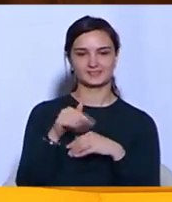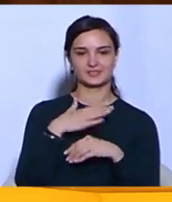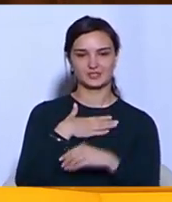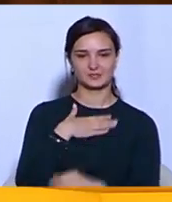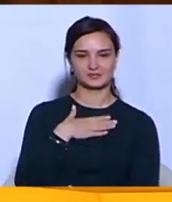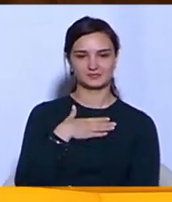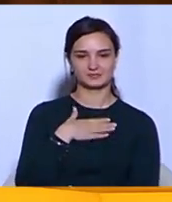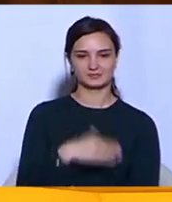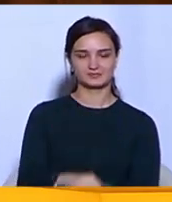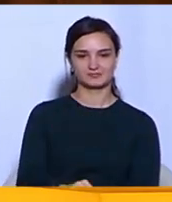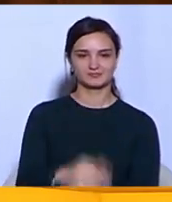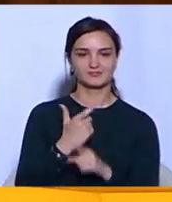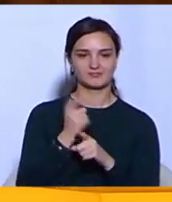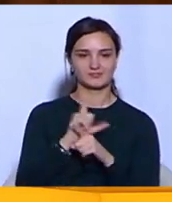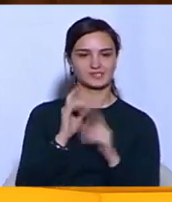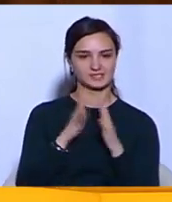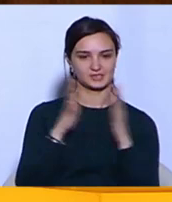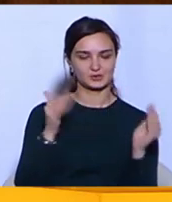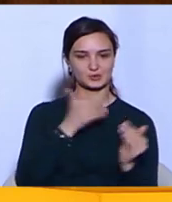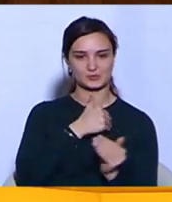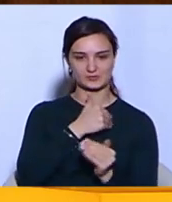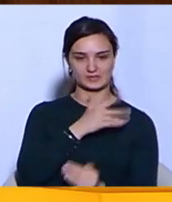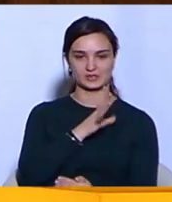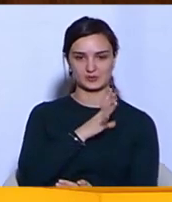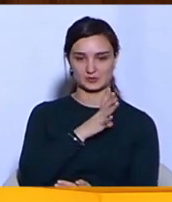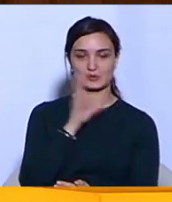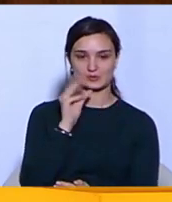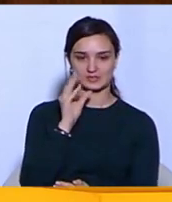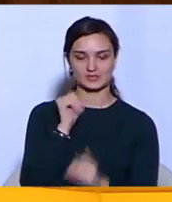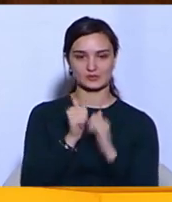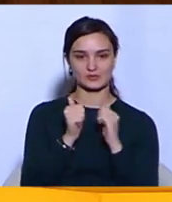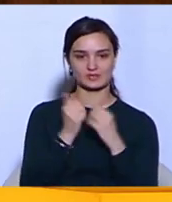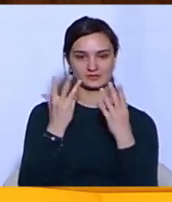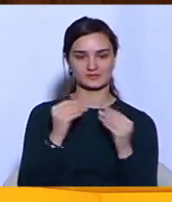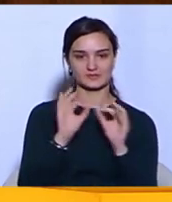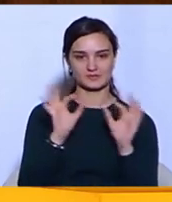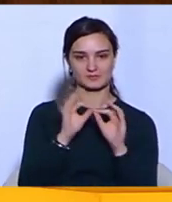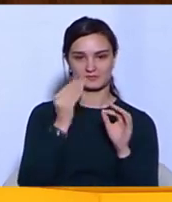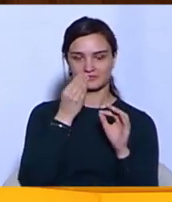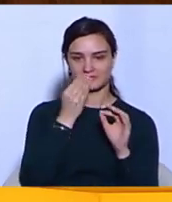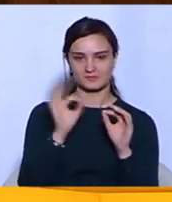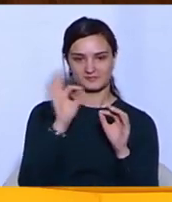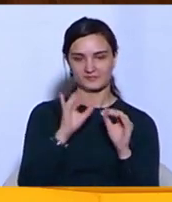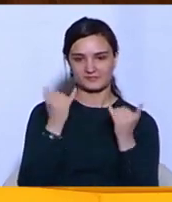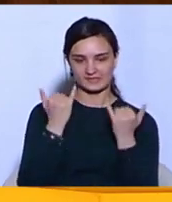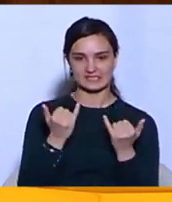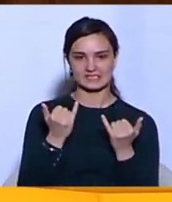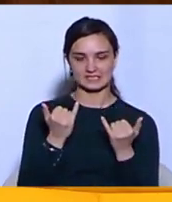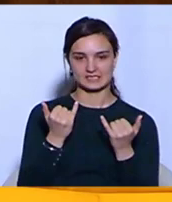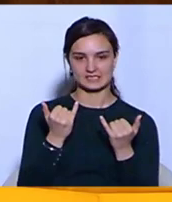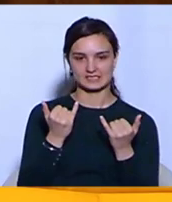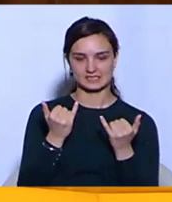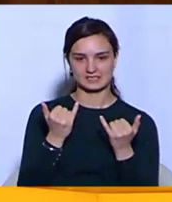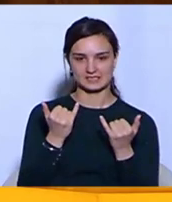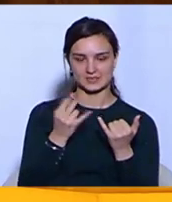ჩემი ძალიან დიდი სურვილი იყო, როდესაც ყოველ დღე ვსაუბრობ კვებაზე მე, დღეს